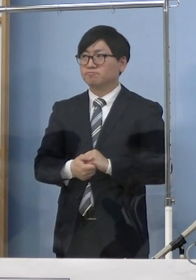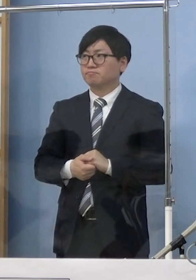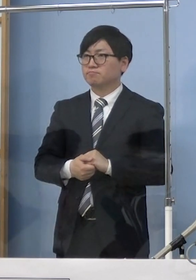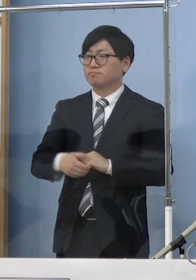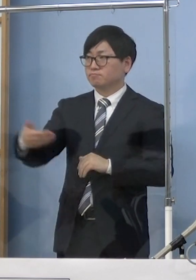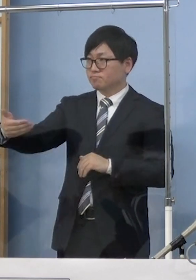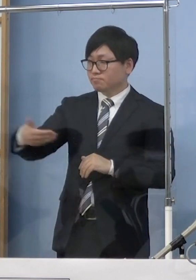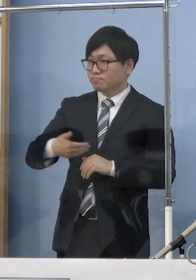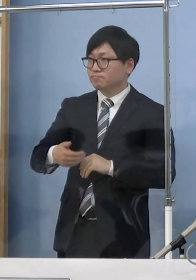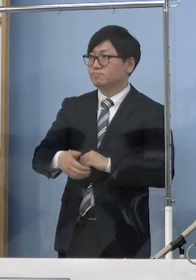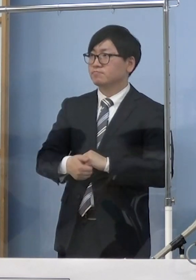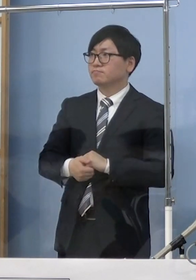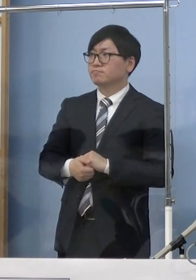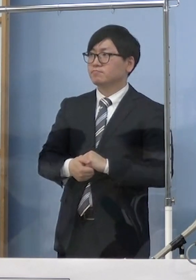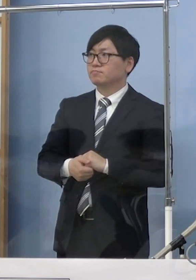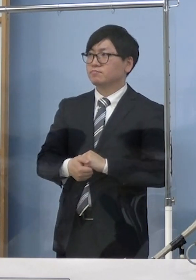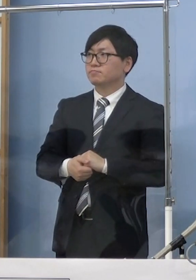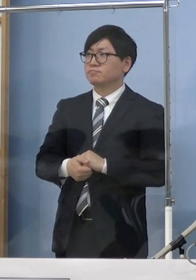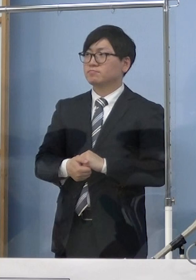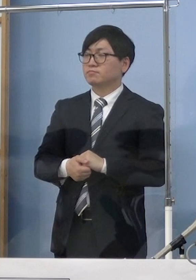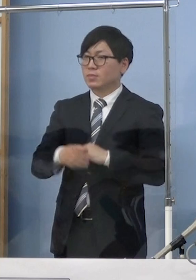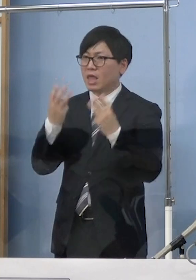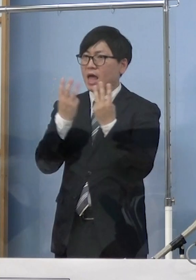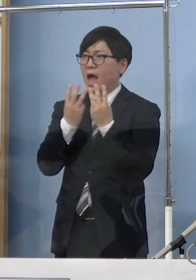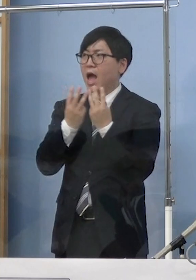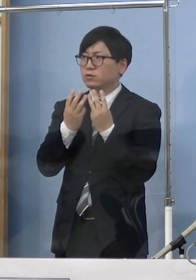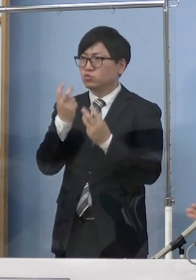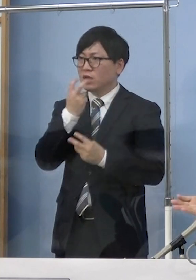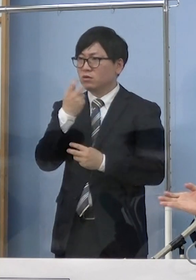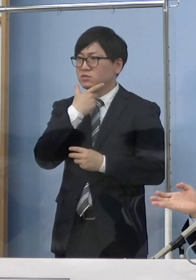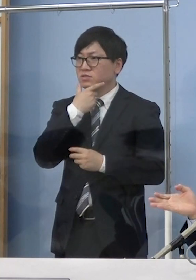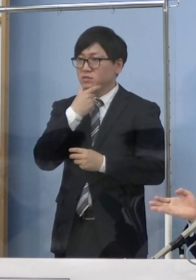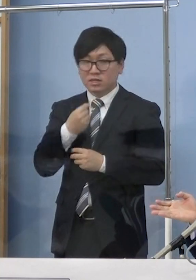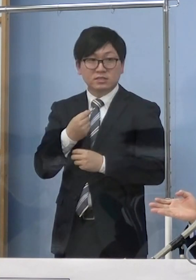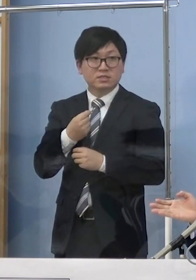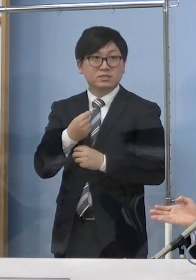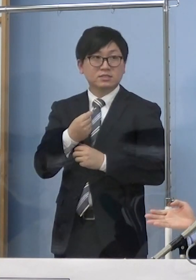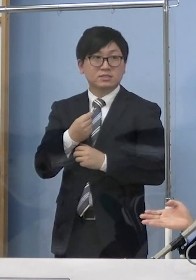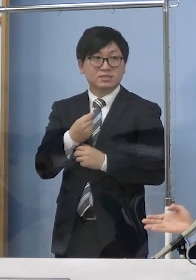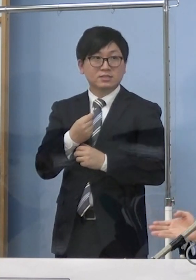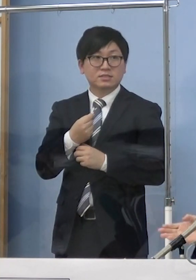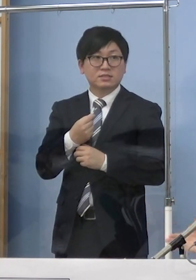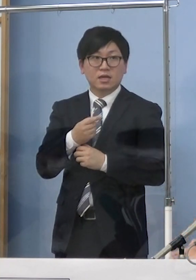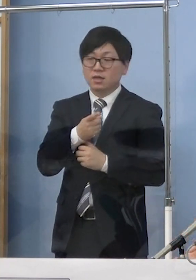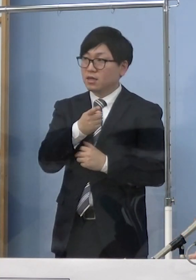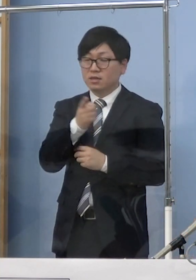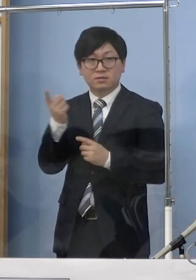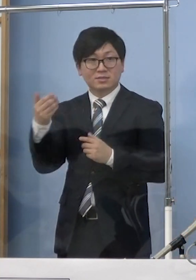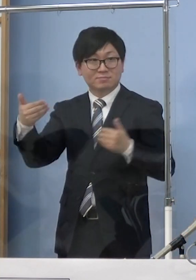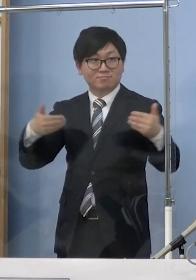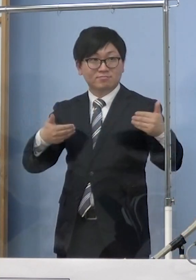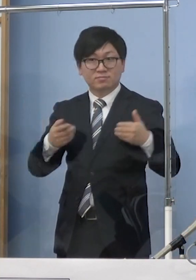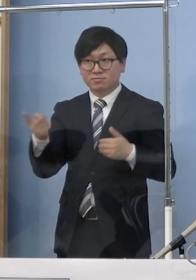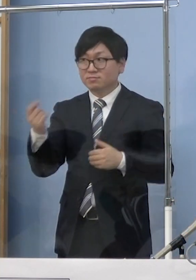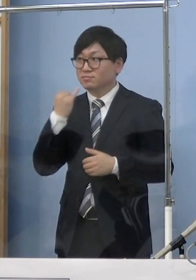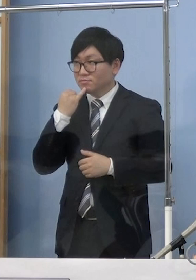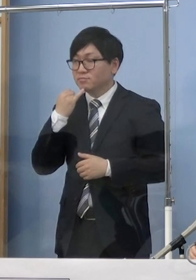すいません、ちょっと数字を確認させてもらいたいんですけど。 あ、こちらでいいですか。こちらの方。